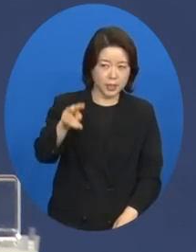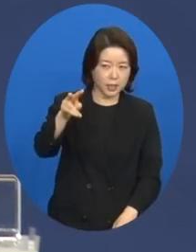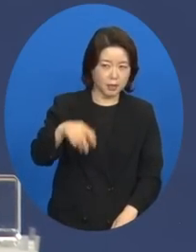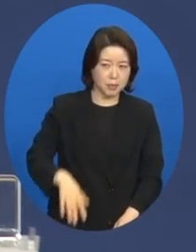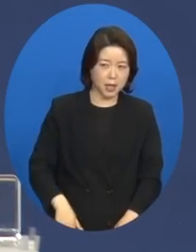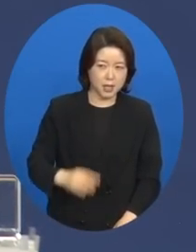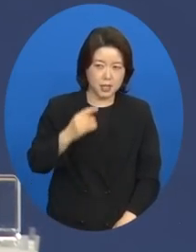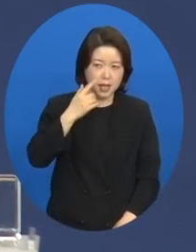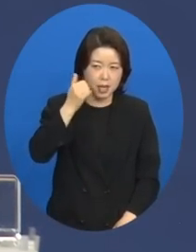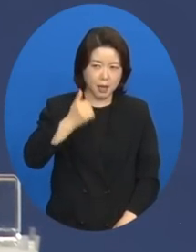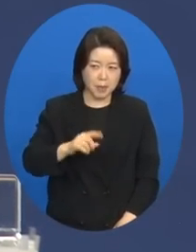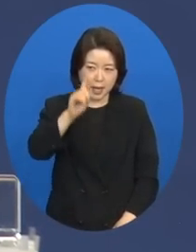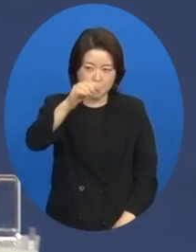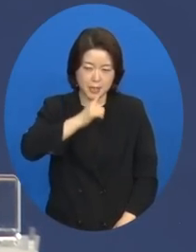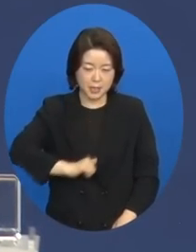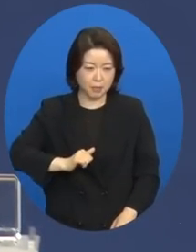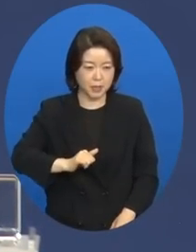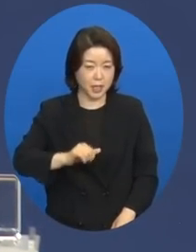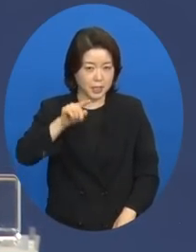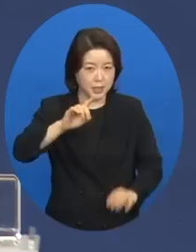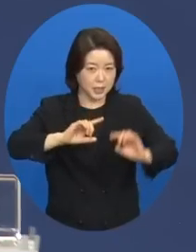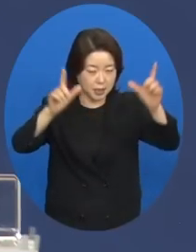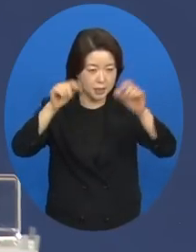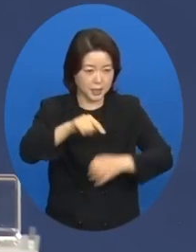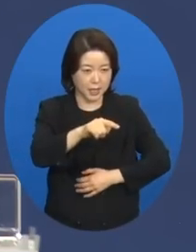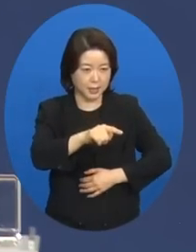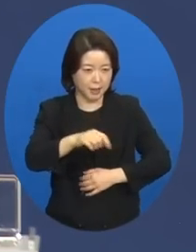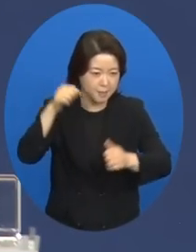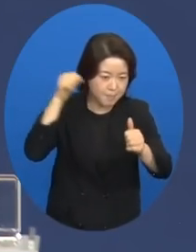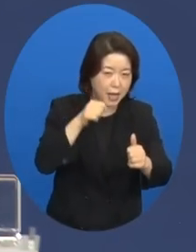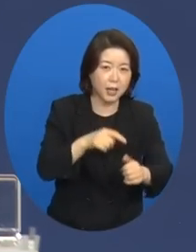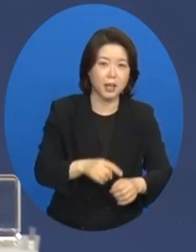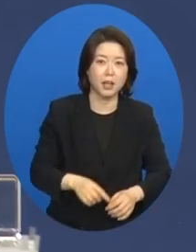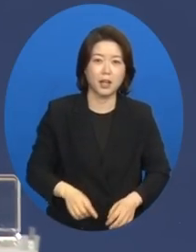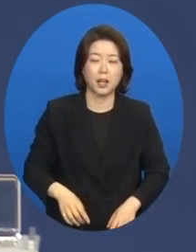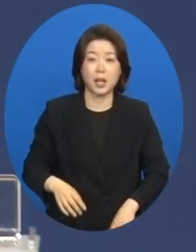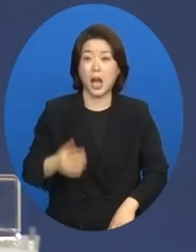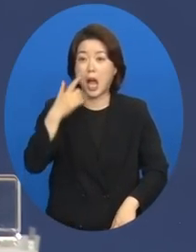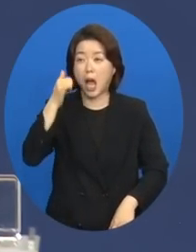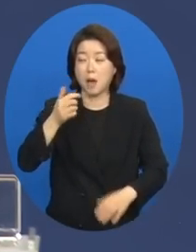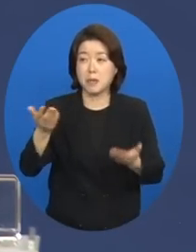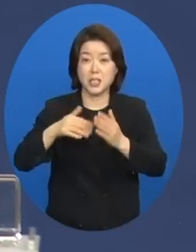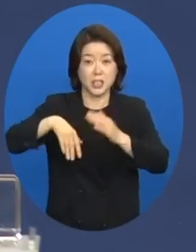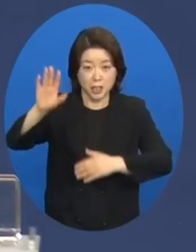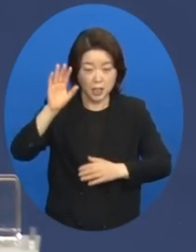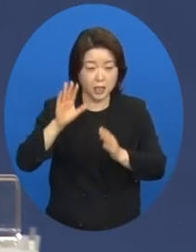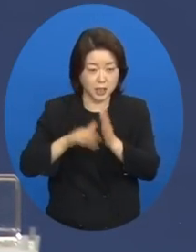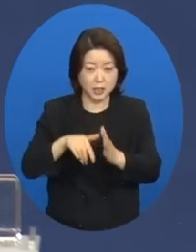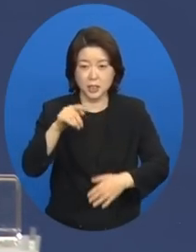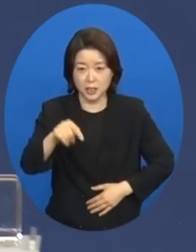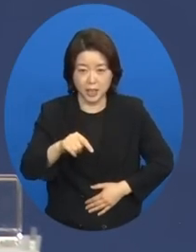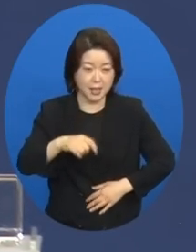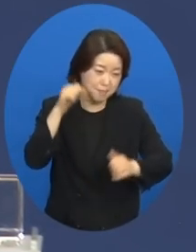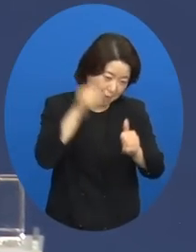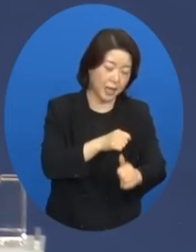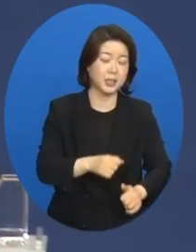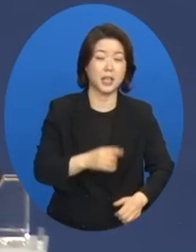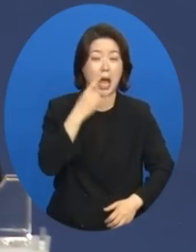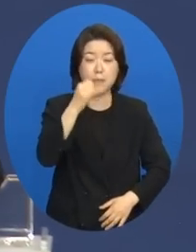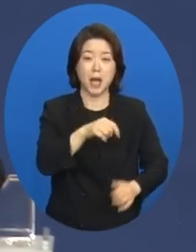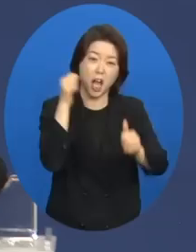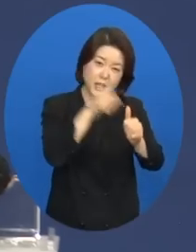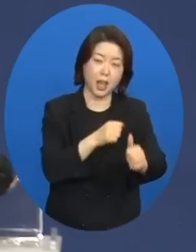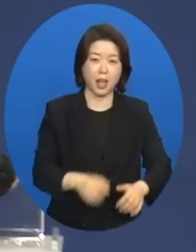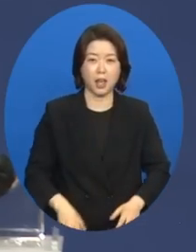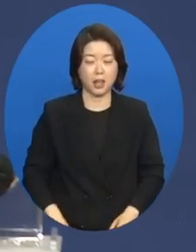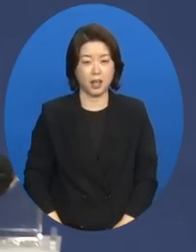그날 곡소리 나는 거예요. 아빠 출근했을 때 맞는 거예요 걔는. 못 참아요. 내 자식인데도